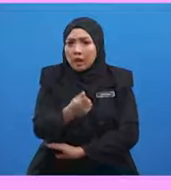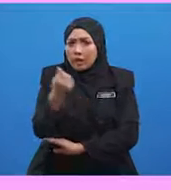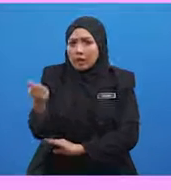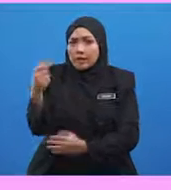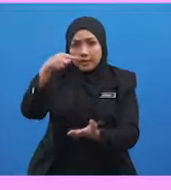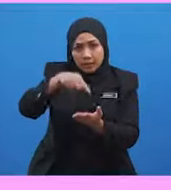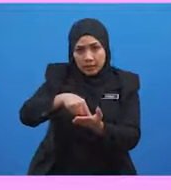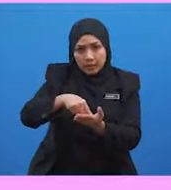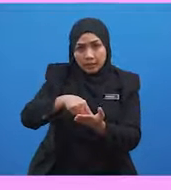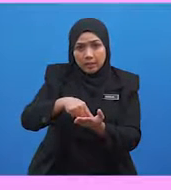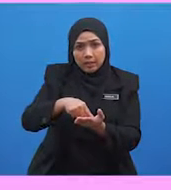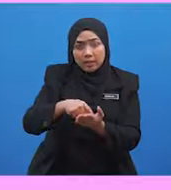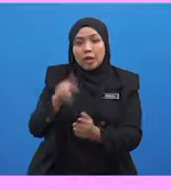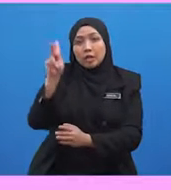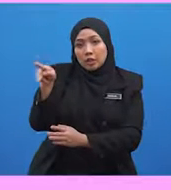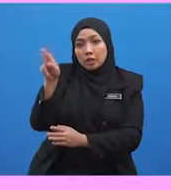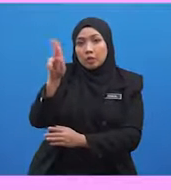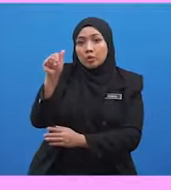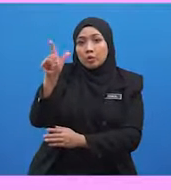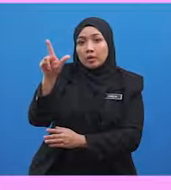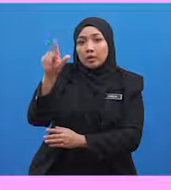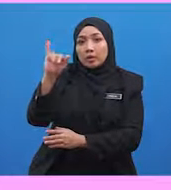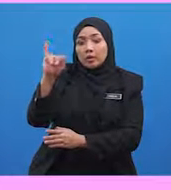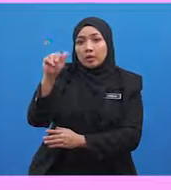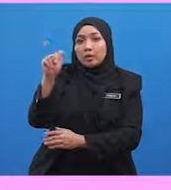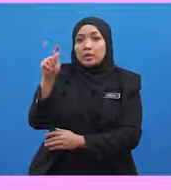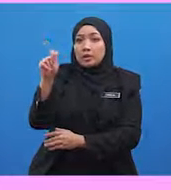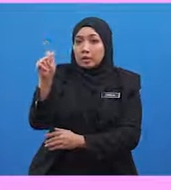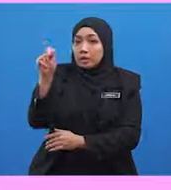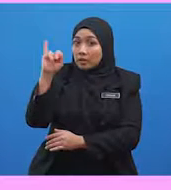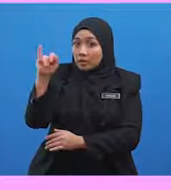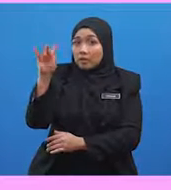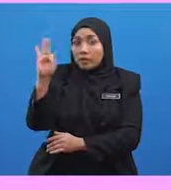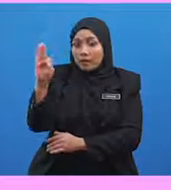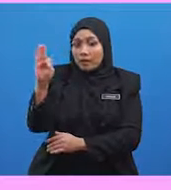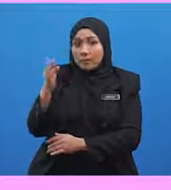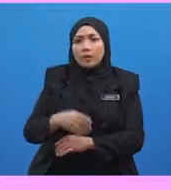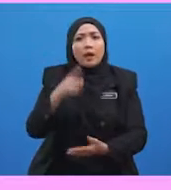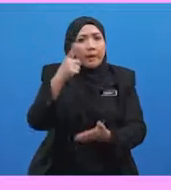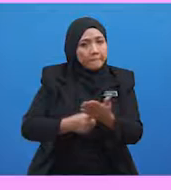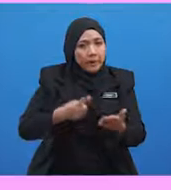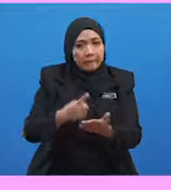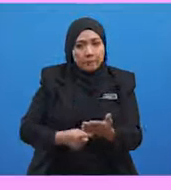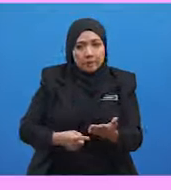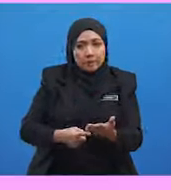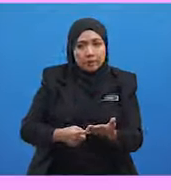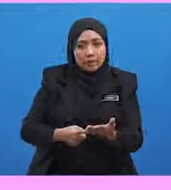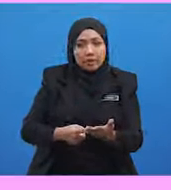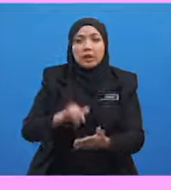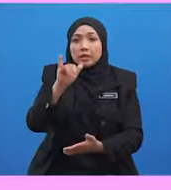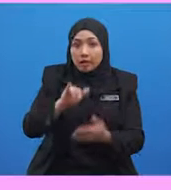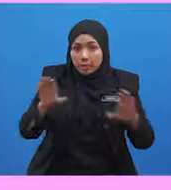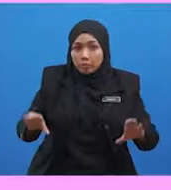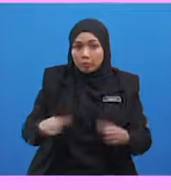kualitatif ialah sebarang keputusan yang dibuat mempunyai unsur subjektif